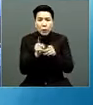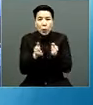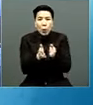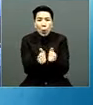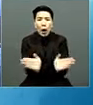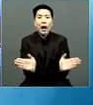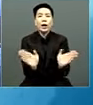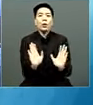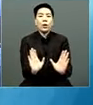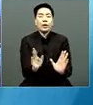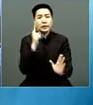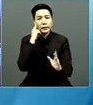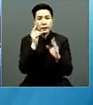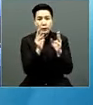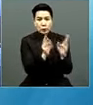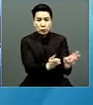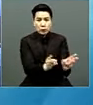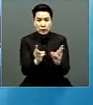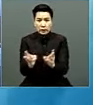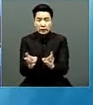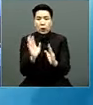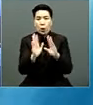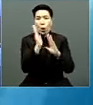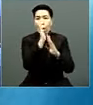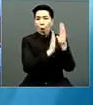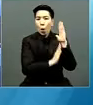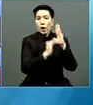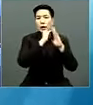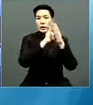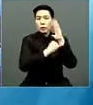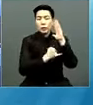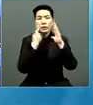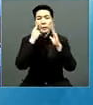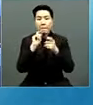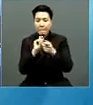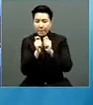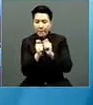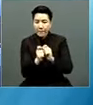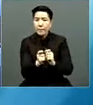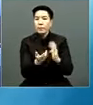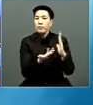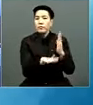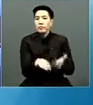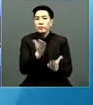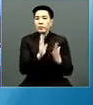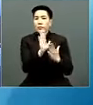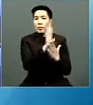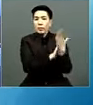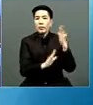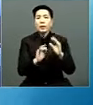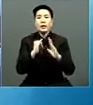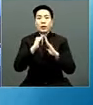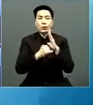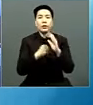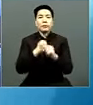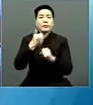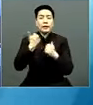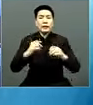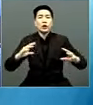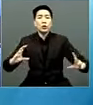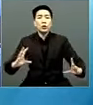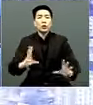ไว้เพื่อให้มาตรการของแต่ละจังหวัดได้มีโอกาสที่จะปรับเข้มขึ้นอะไรต่างๆได้นะครับนี่คือสรุป